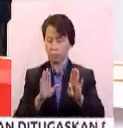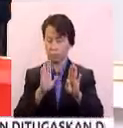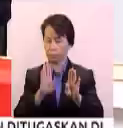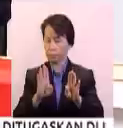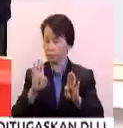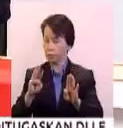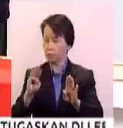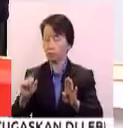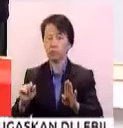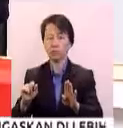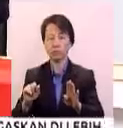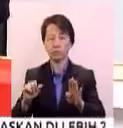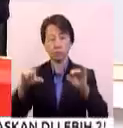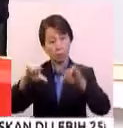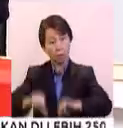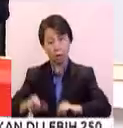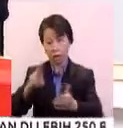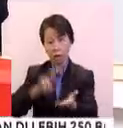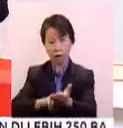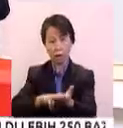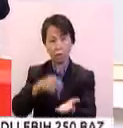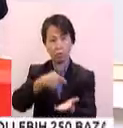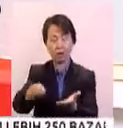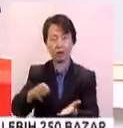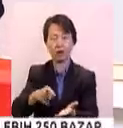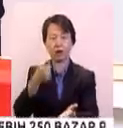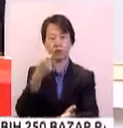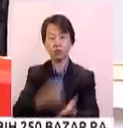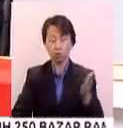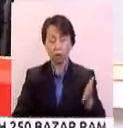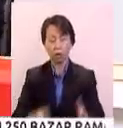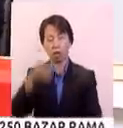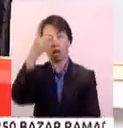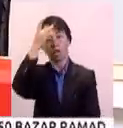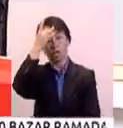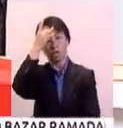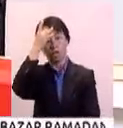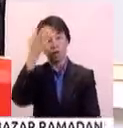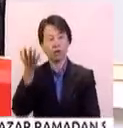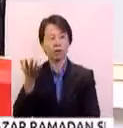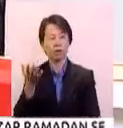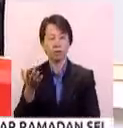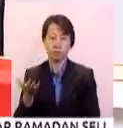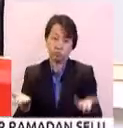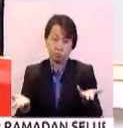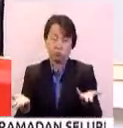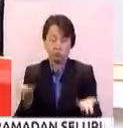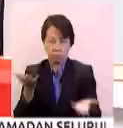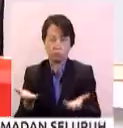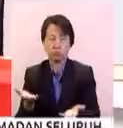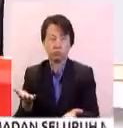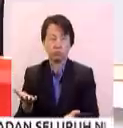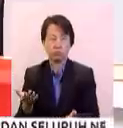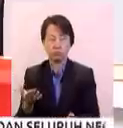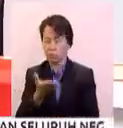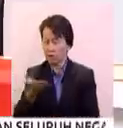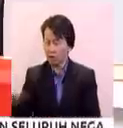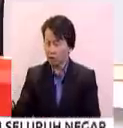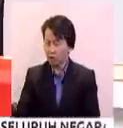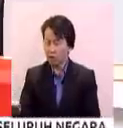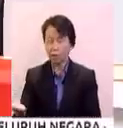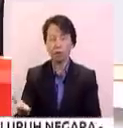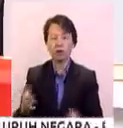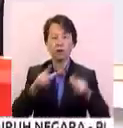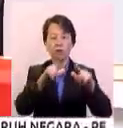tu? Gagal mendaftar sebagai pembayar cukai. Budak-budak baru nak up kot. Boleh jadi, boleh jadi. Ya. Dan mereka juga diletakkan